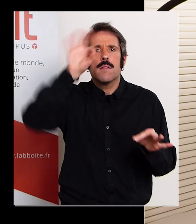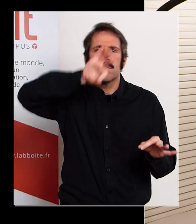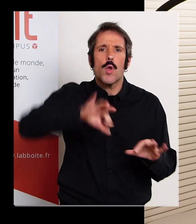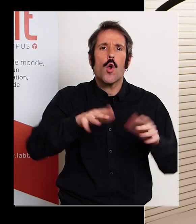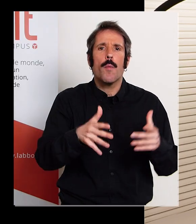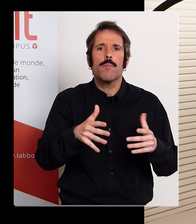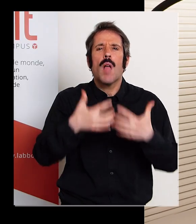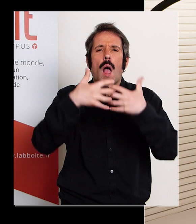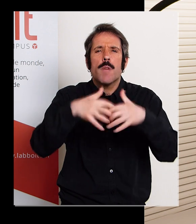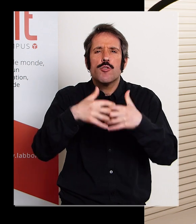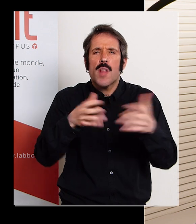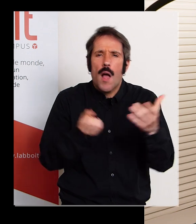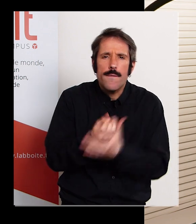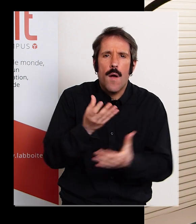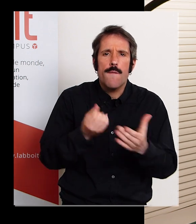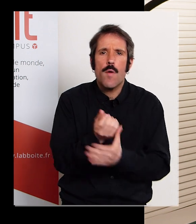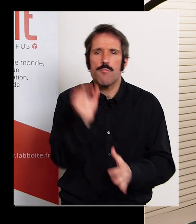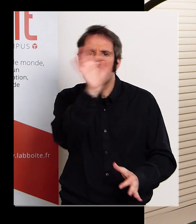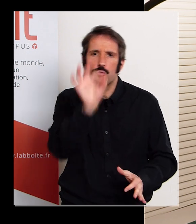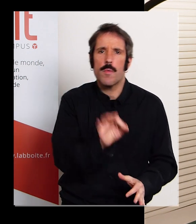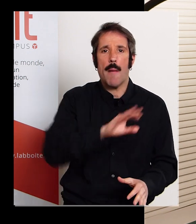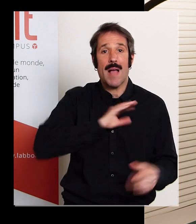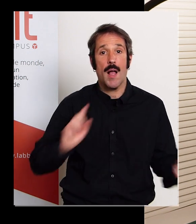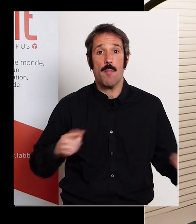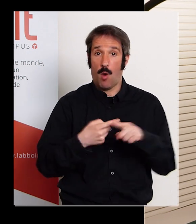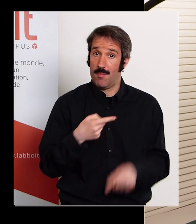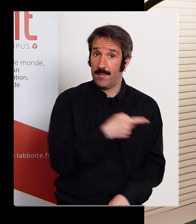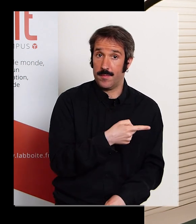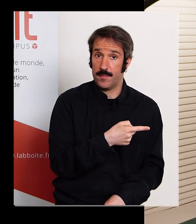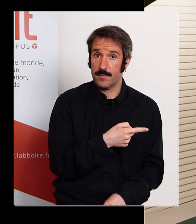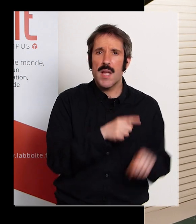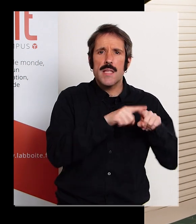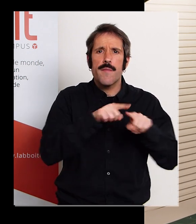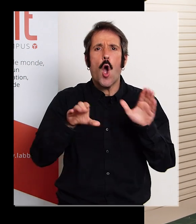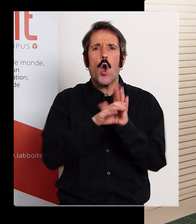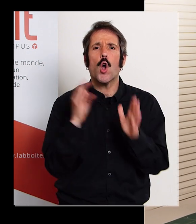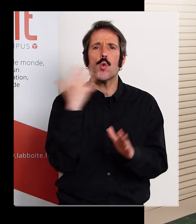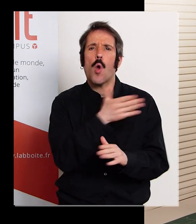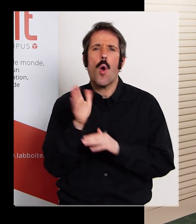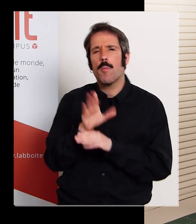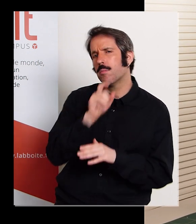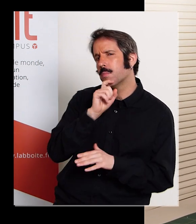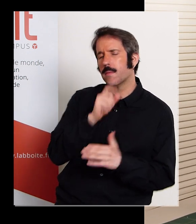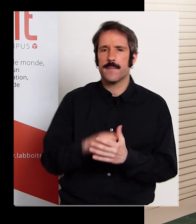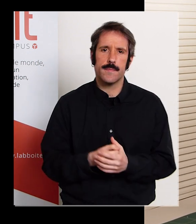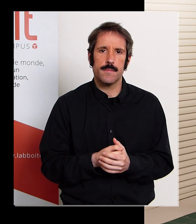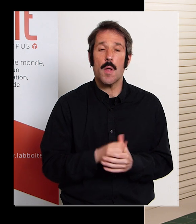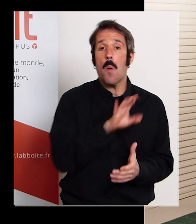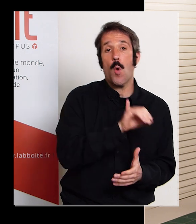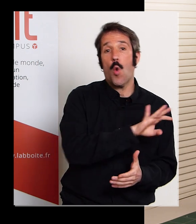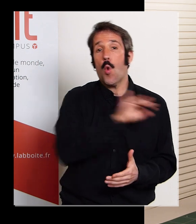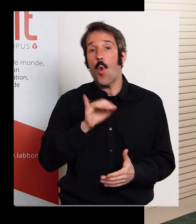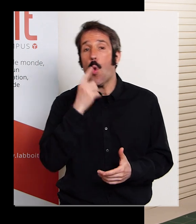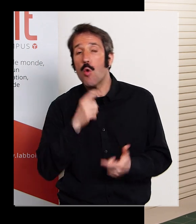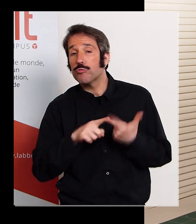Comment enfiler? Sur la machine, il est indiqué le chemin via ce plan avec les différents codes couleurs que je vous ai montrés